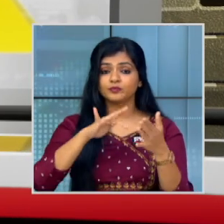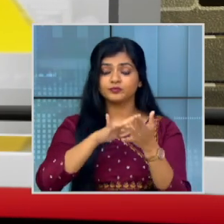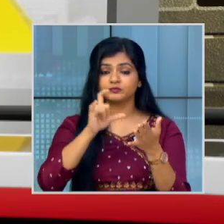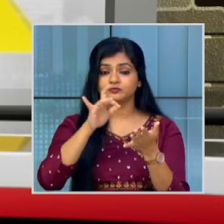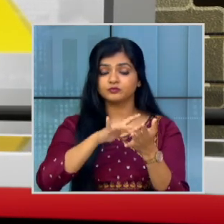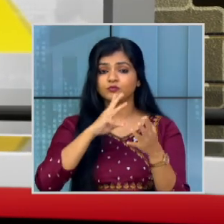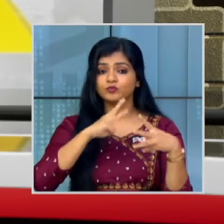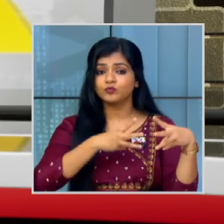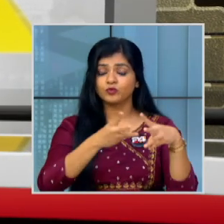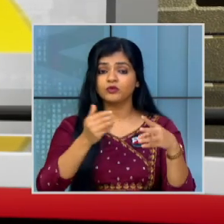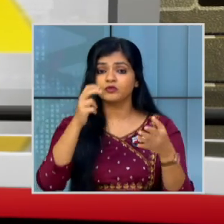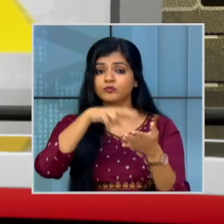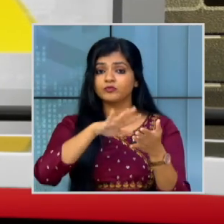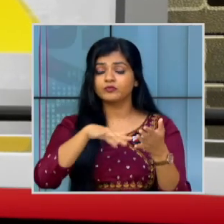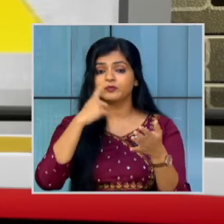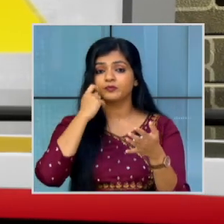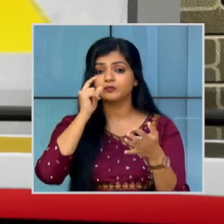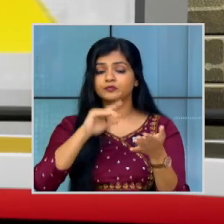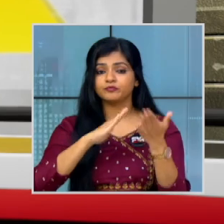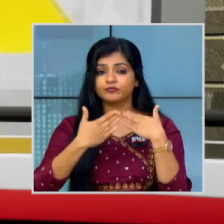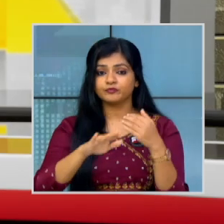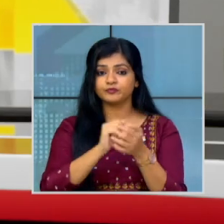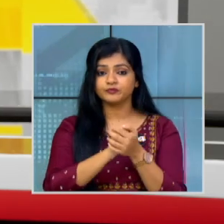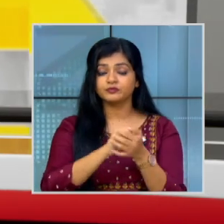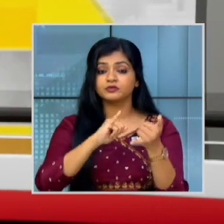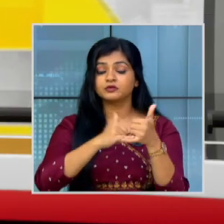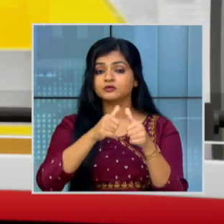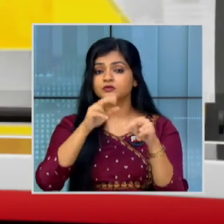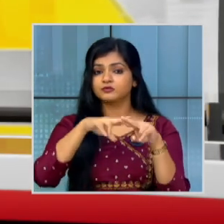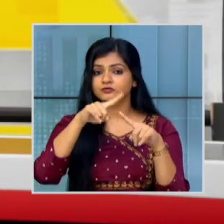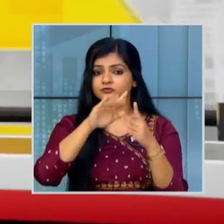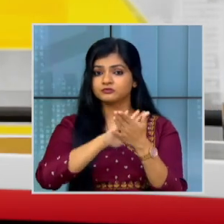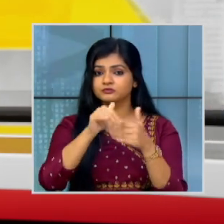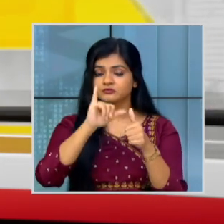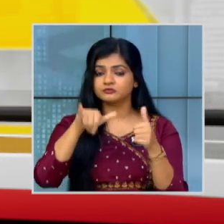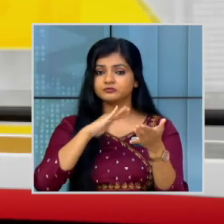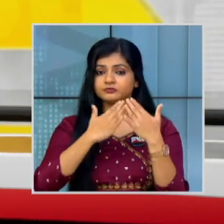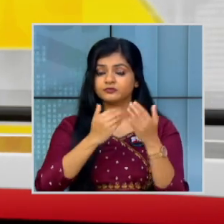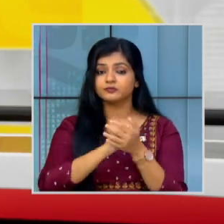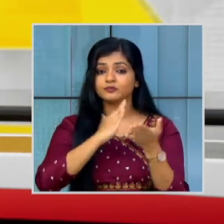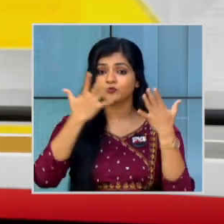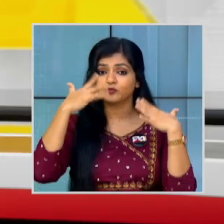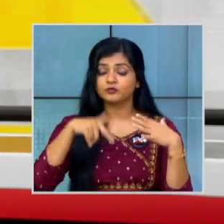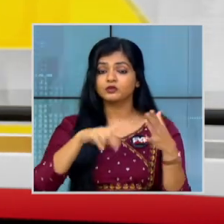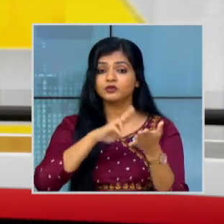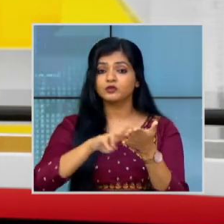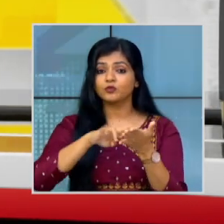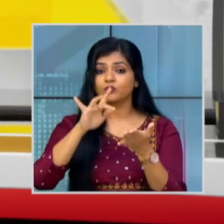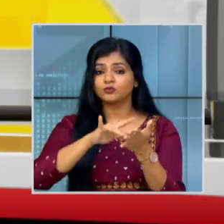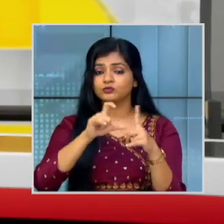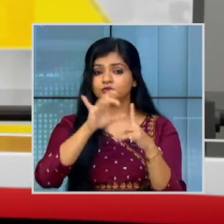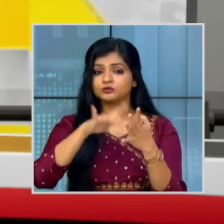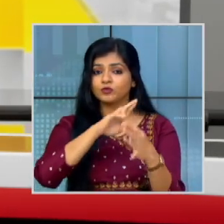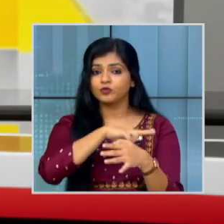മലപ്പുറം ചോക്കാട് പുഴയിൽ ഒഴുക്കിൽപ്പെട്ട യുവാവ് മരിച്ചു. ചോക്കാട് സ്വദേശി സഫ്താജാണ് മരിച്ചത്. മൃതദേഹം നിലമ്പൂർ ജില്ലാ ആശുപത്രിയിലേക്ക്